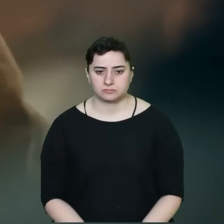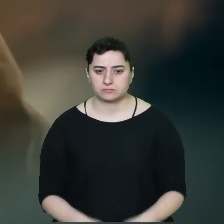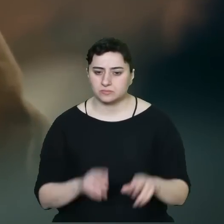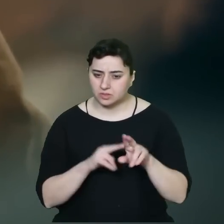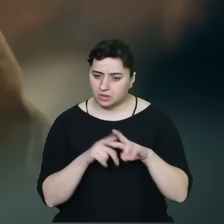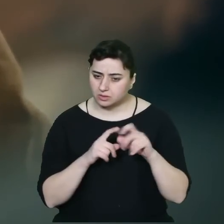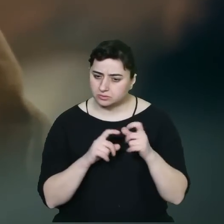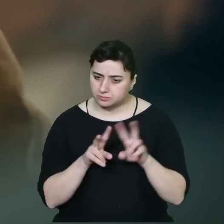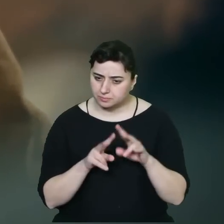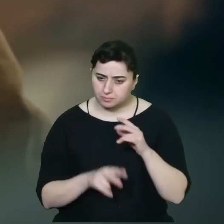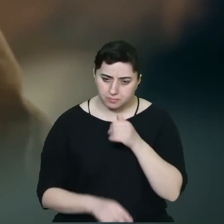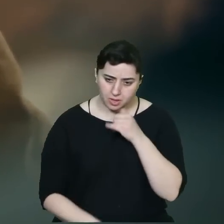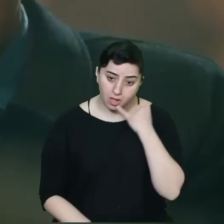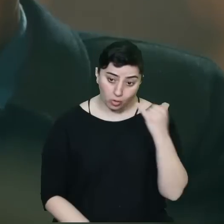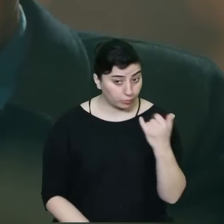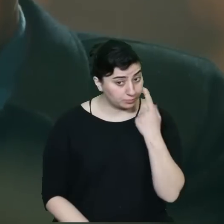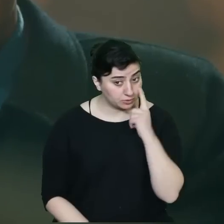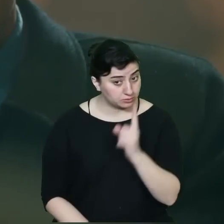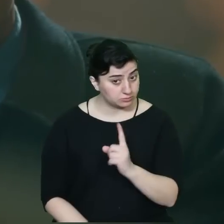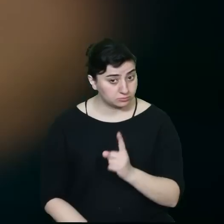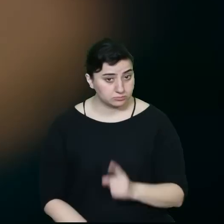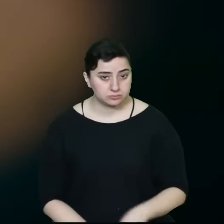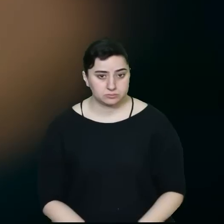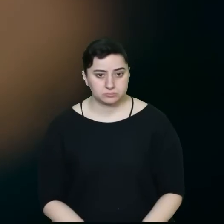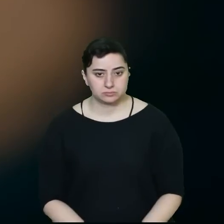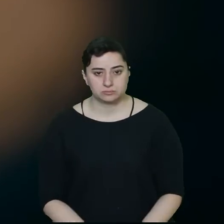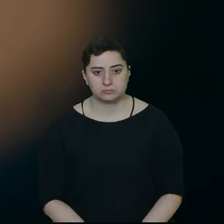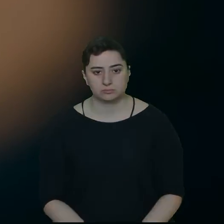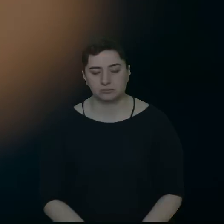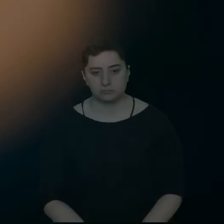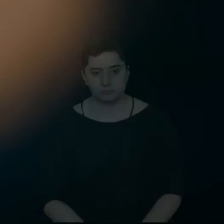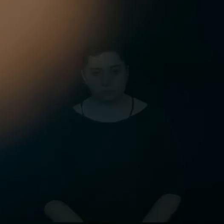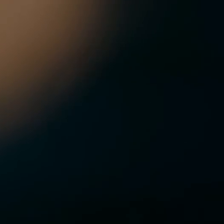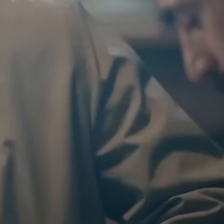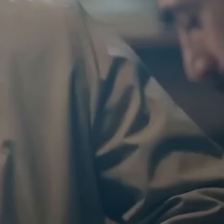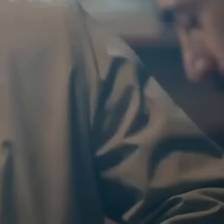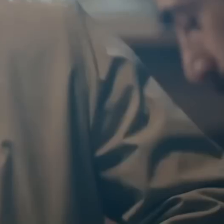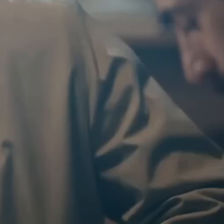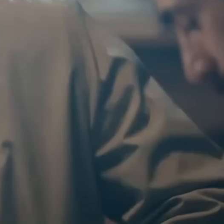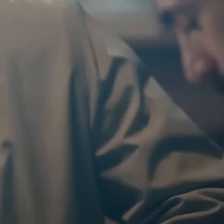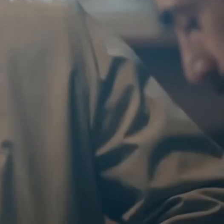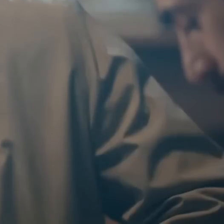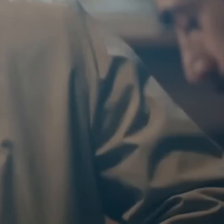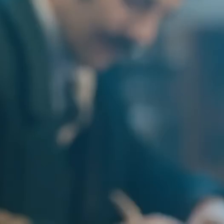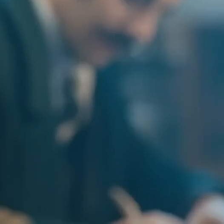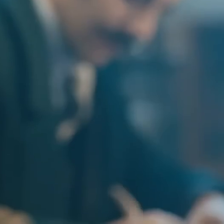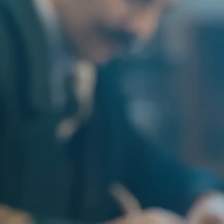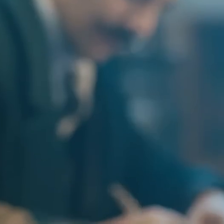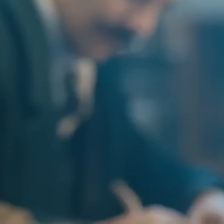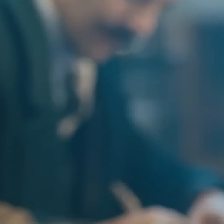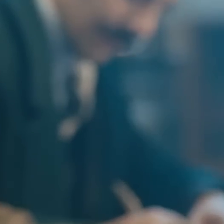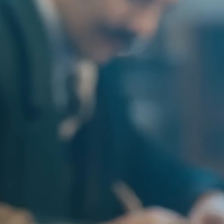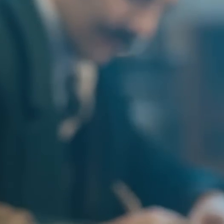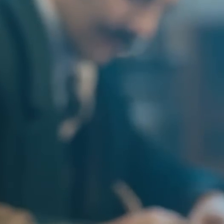Kasım Bey'i arıyorum. Ona göre. meraklı, baskıcılar hepsi